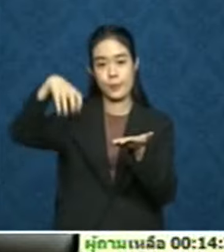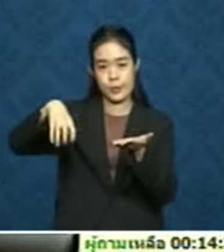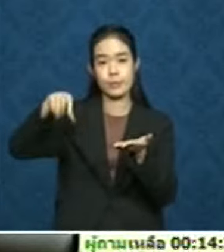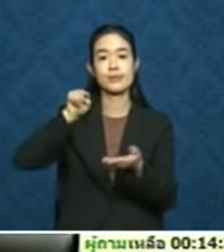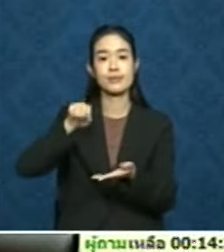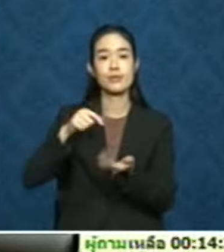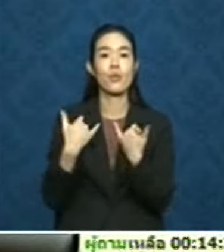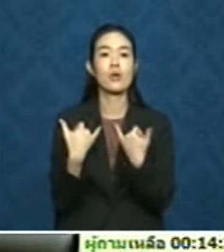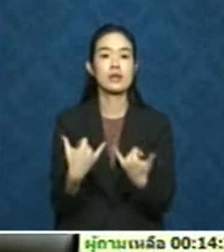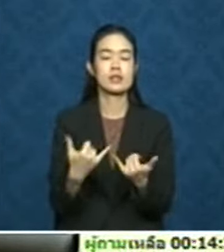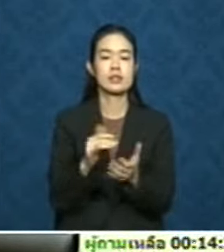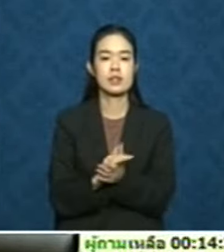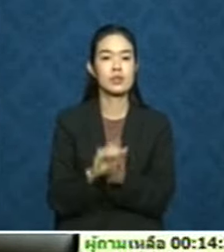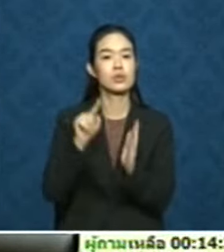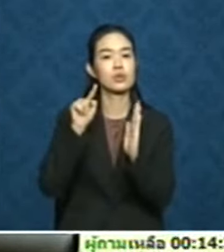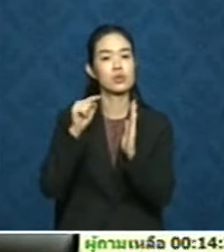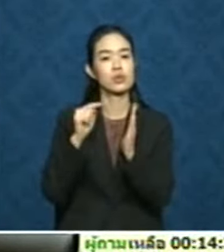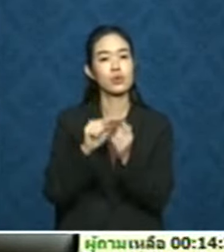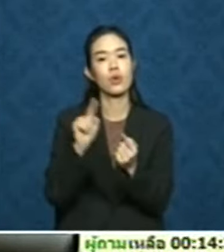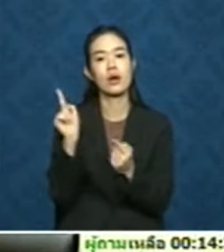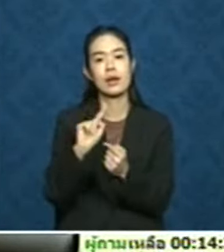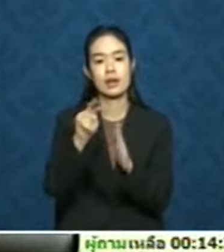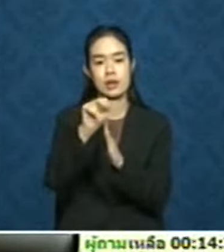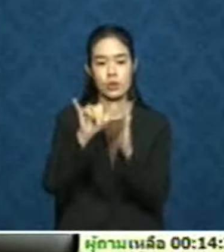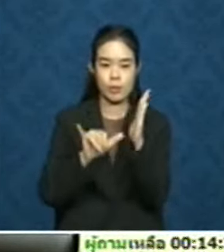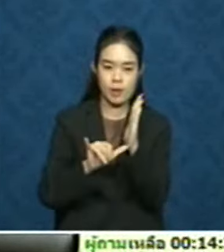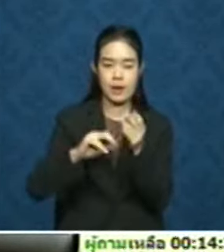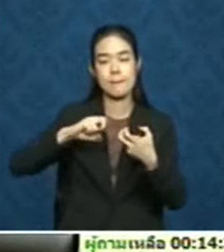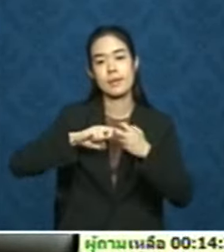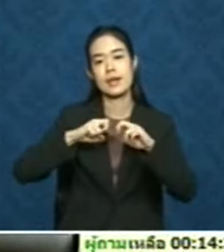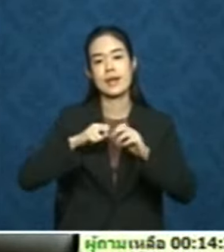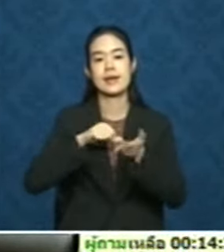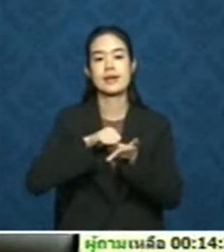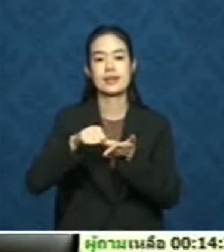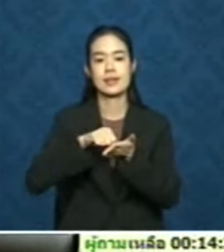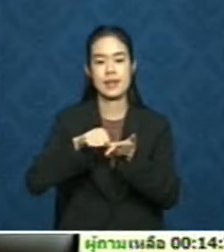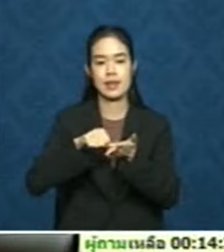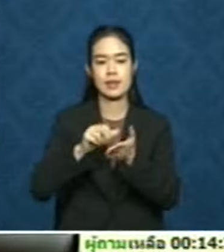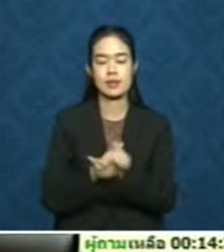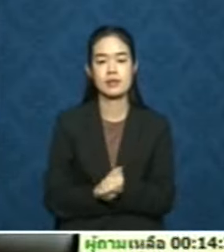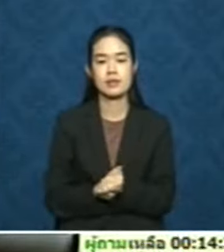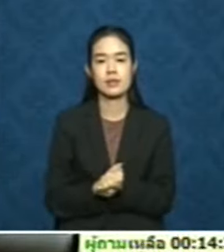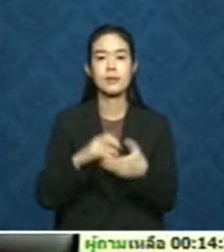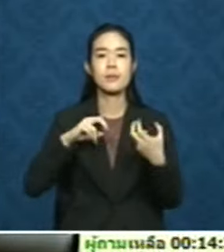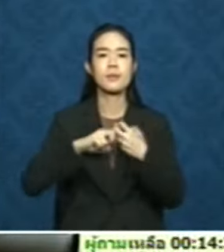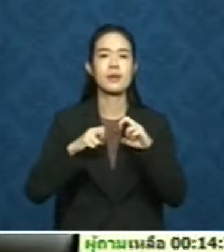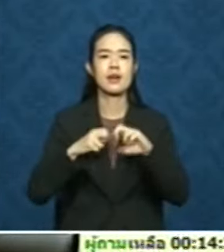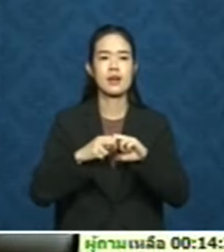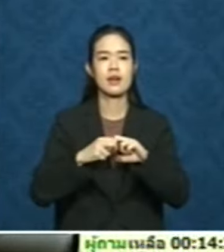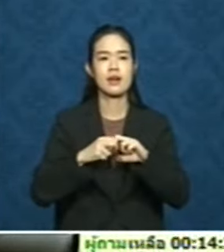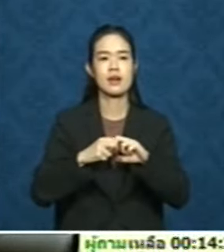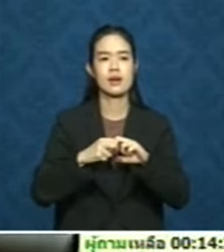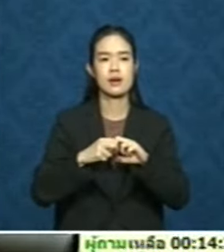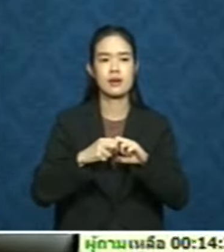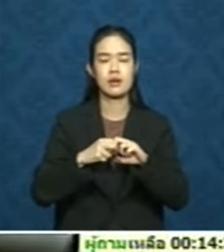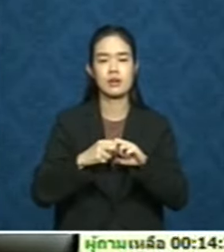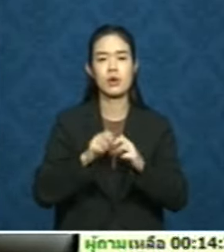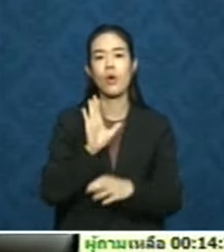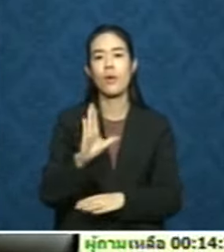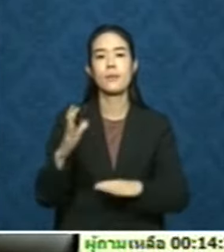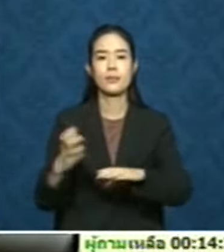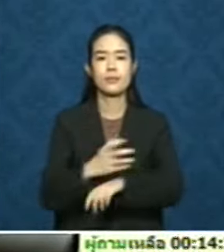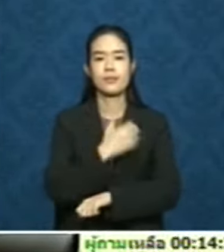ากนโยบายการแก้ปัญหาที่มีปัญหาระหว่างสถาบันหลักของบ้านเมื